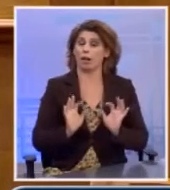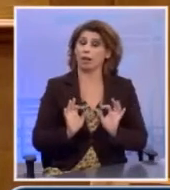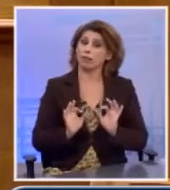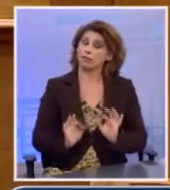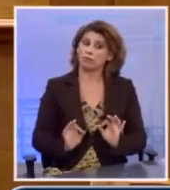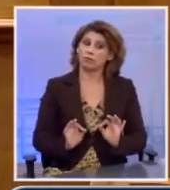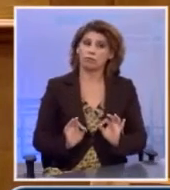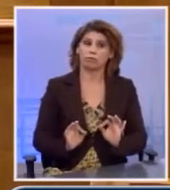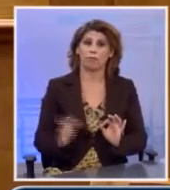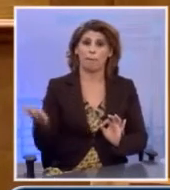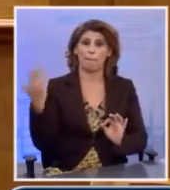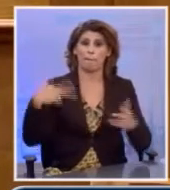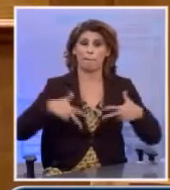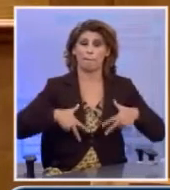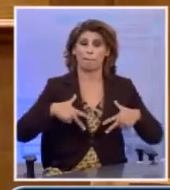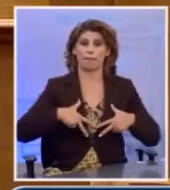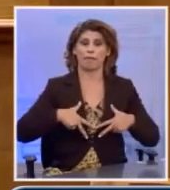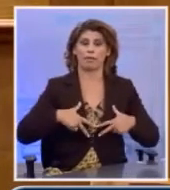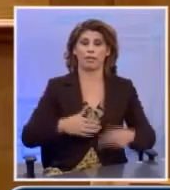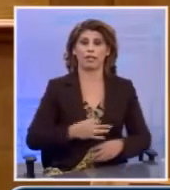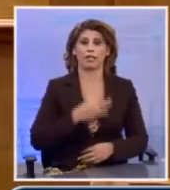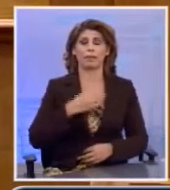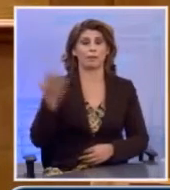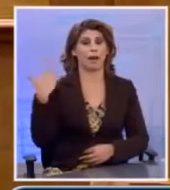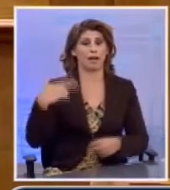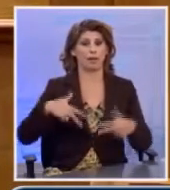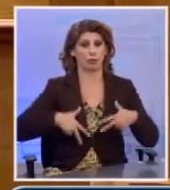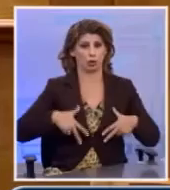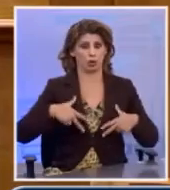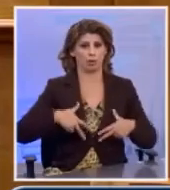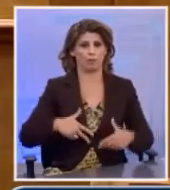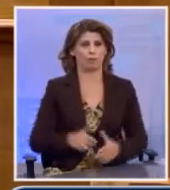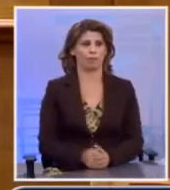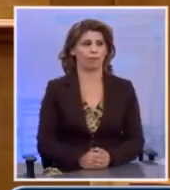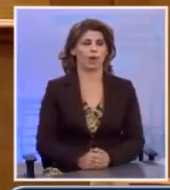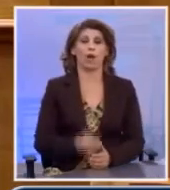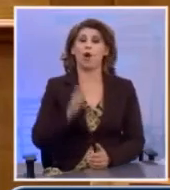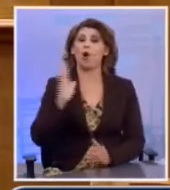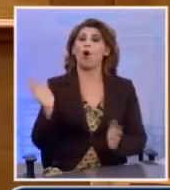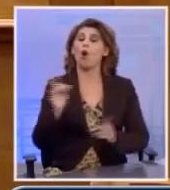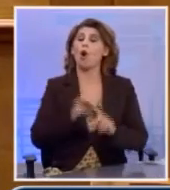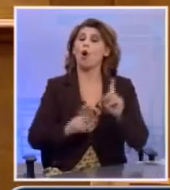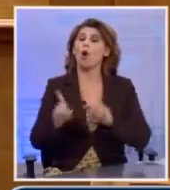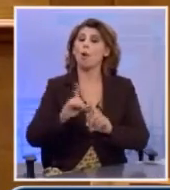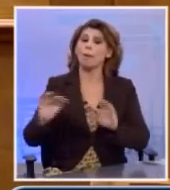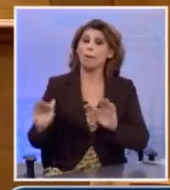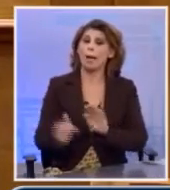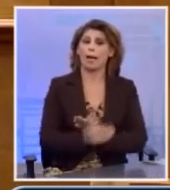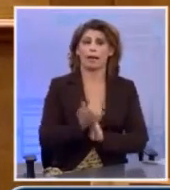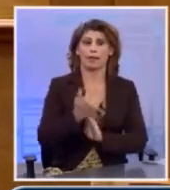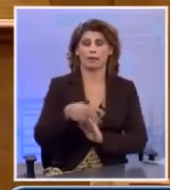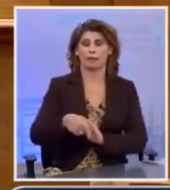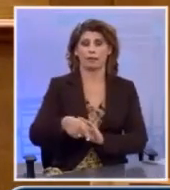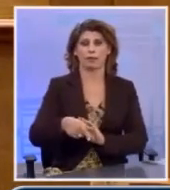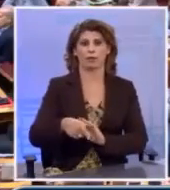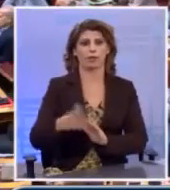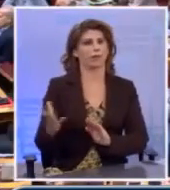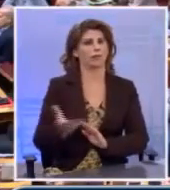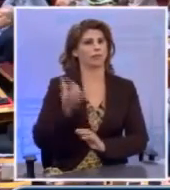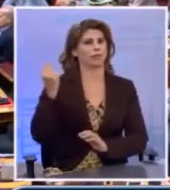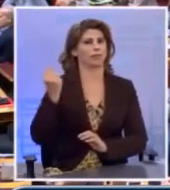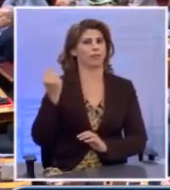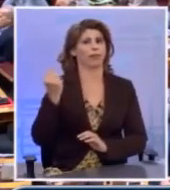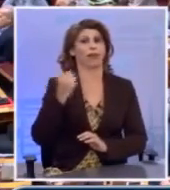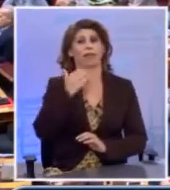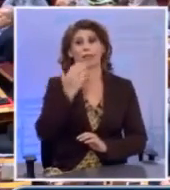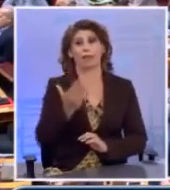η πρώην Υπουργή, αξιότιμη κύριε πρώην Υπουργή, όσοι διατελέσατε, να έχετε εξασφαλίσει το